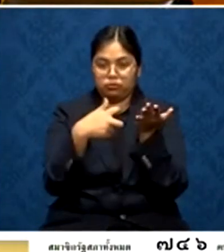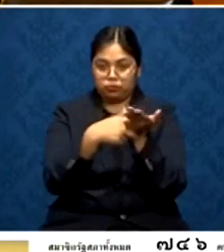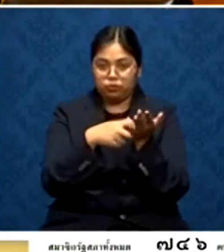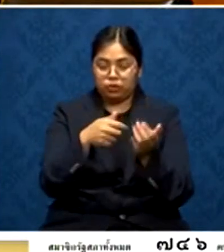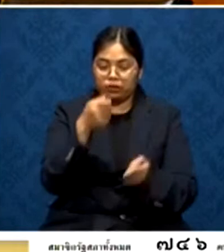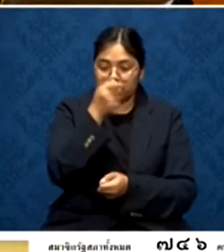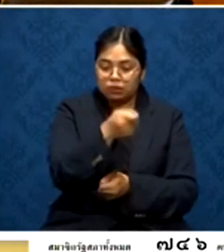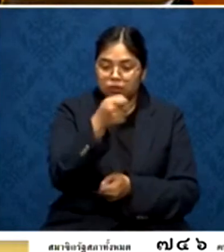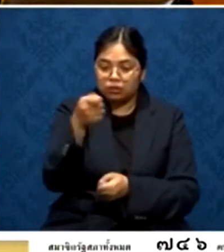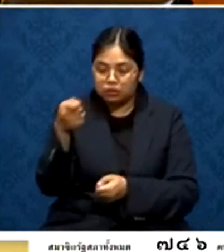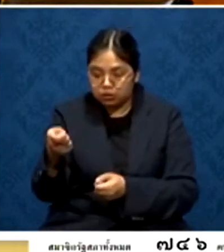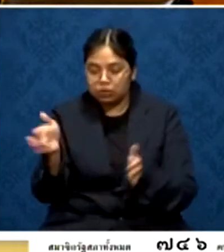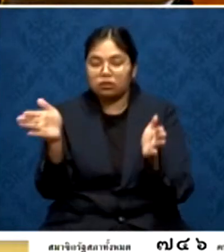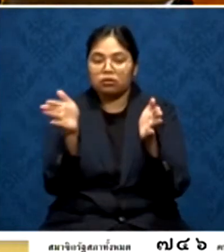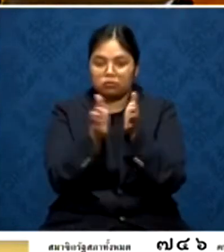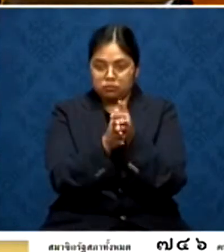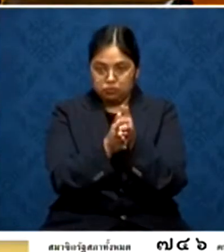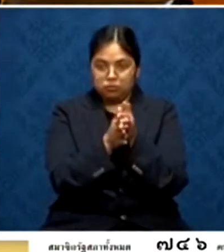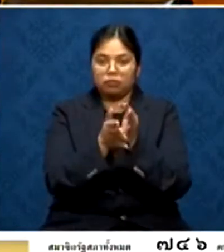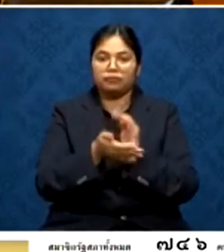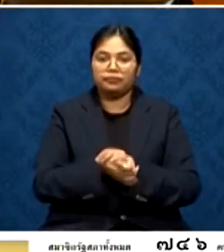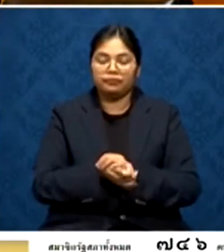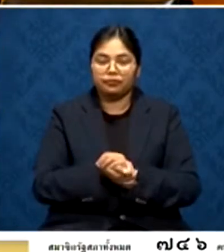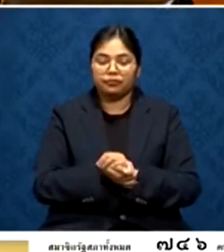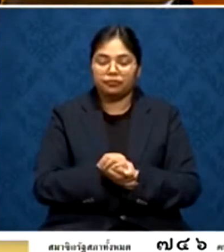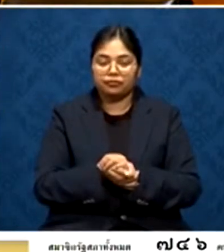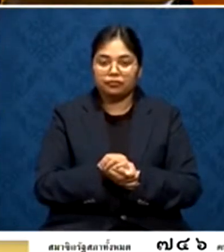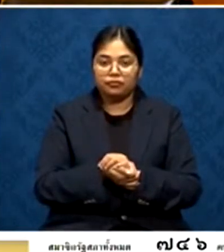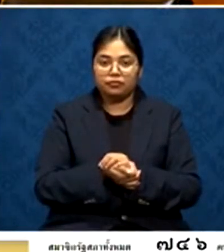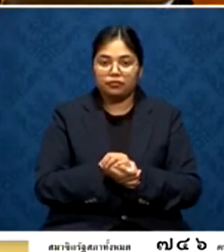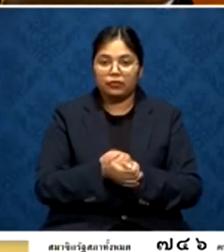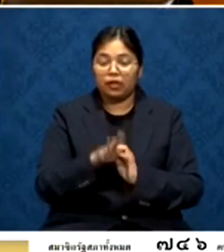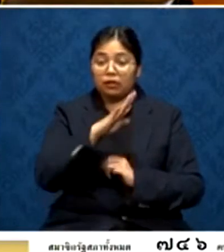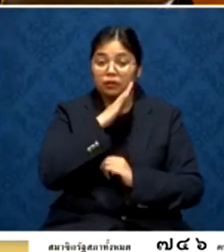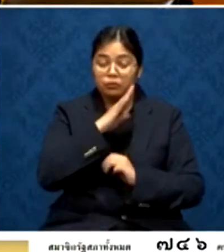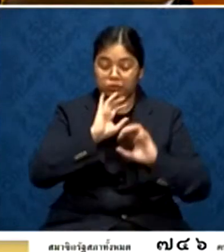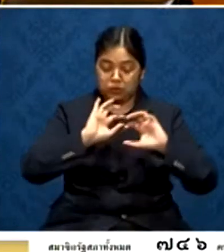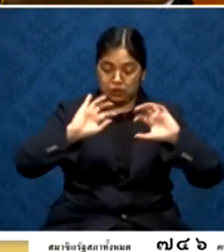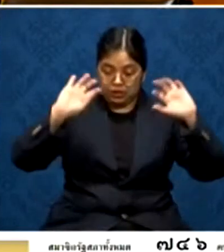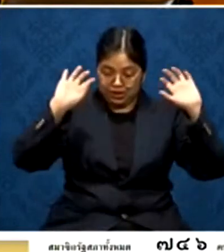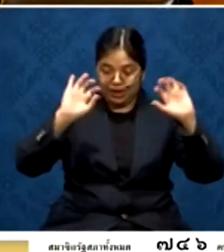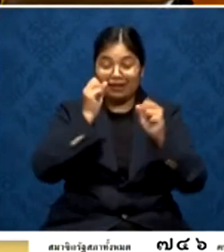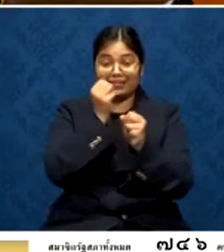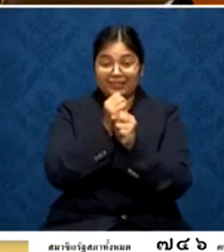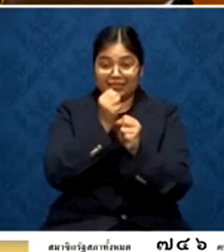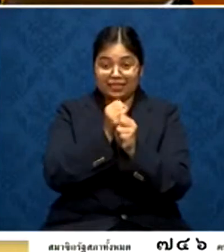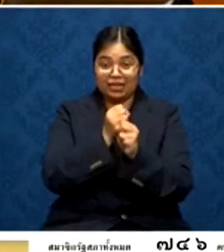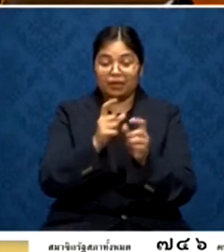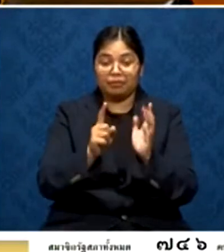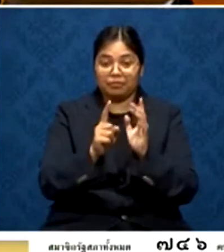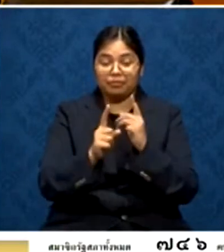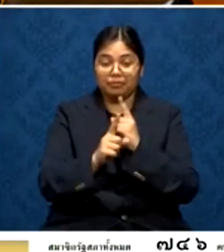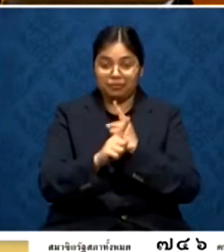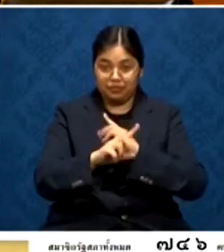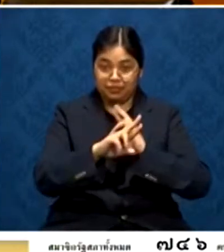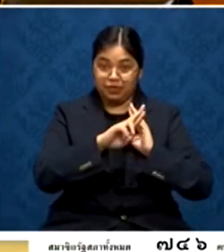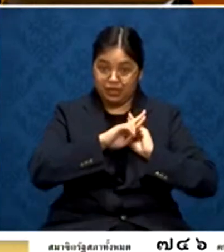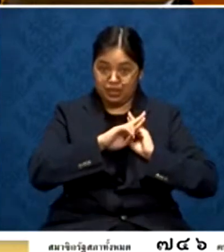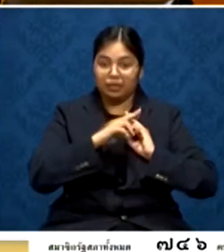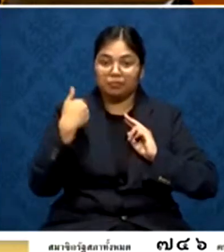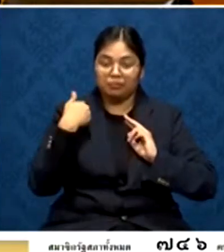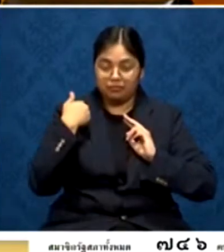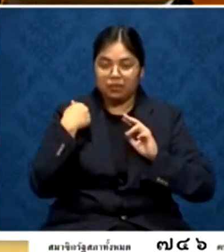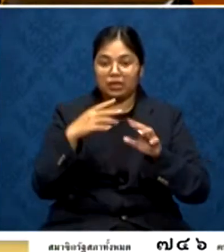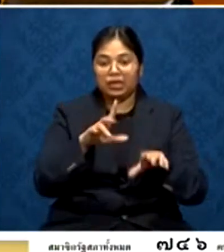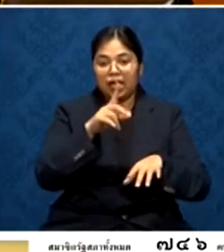ส่วนที่สองก็คือเส้นทางที่หน่วยงานรัฐดำเนินการได้เองได้แก่สายสีแดงช่วงตลิ่งชัน